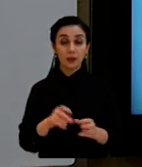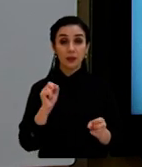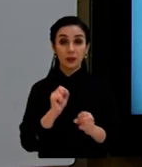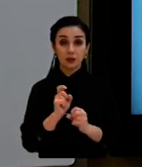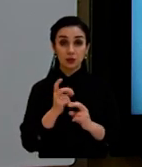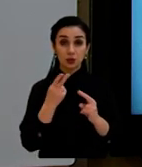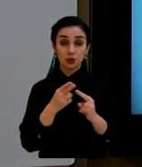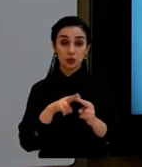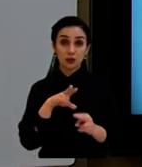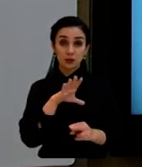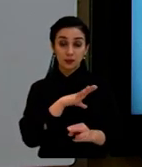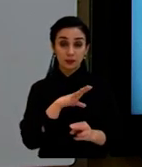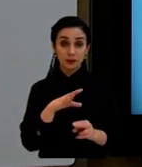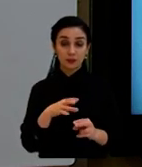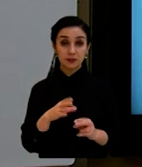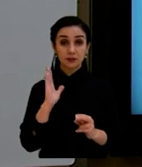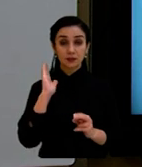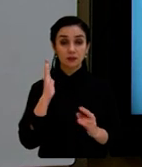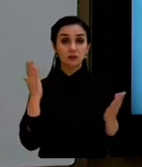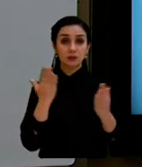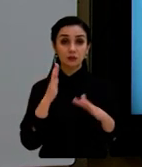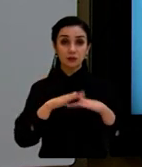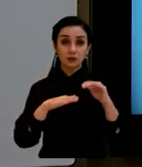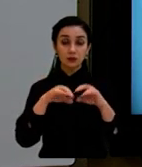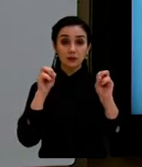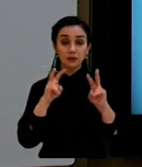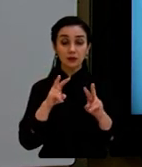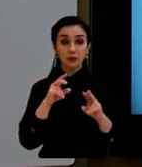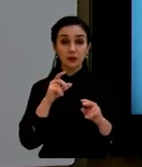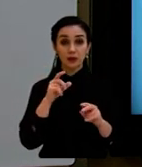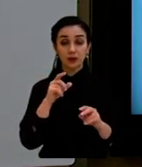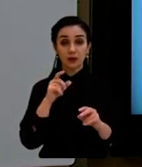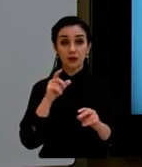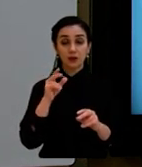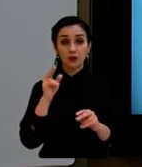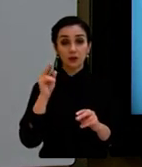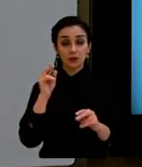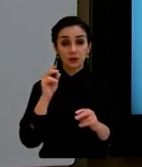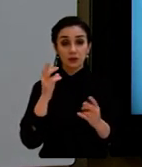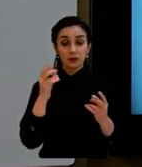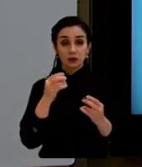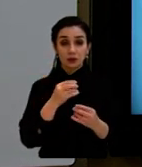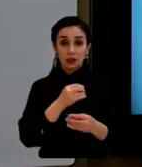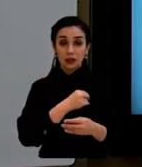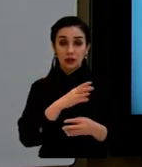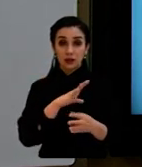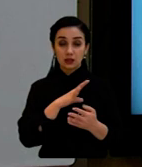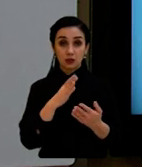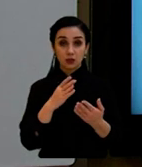Topshiriq quyidagicha edi. Demak, kelajakda qanday kasb egasi bo'lmoqchisiz? Shu haqda kichik matn